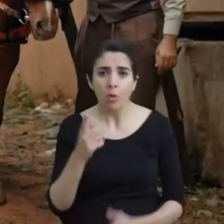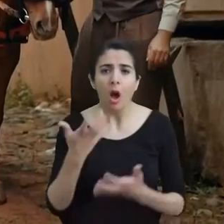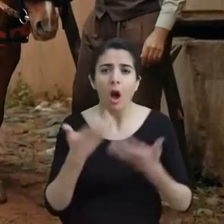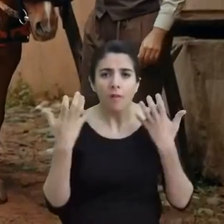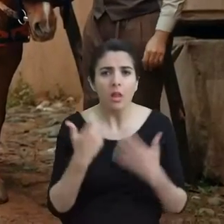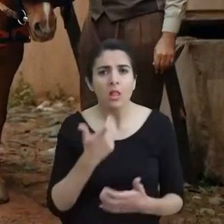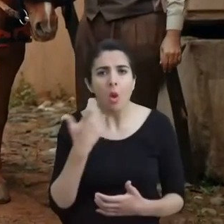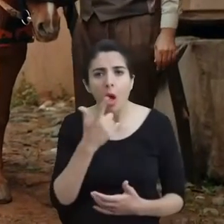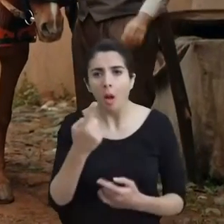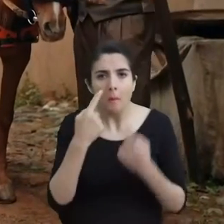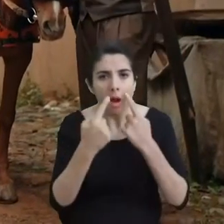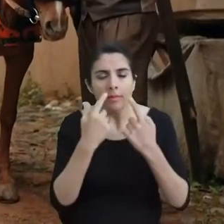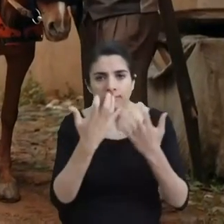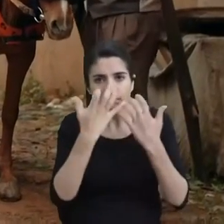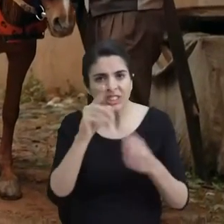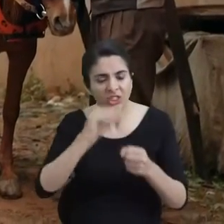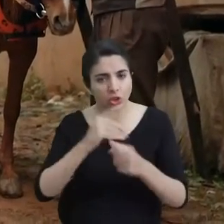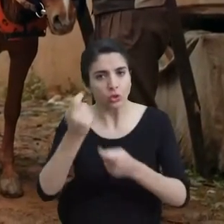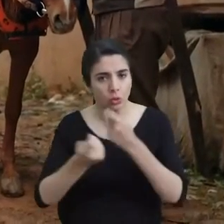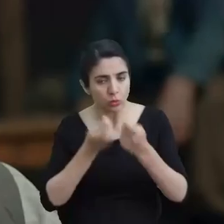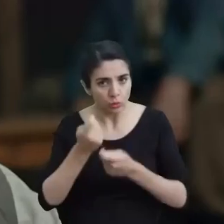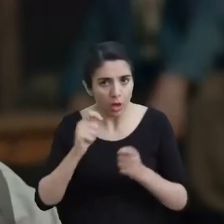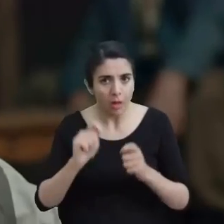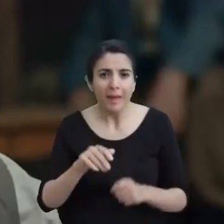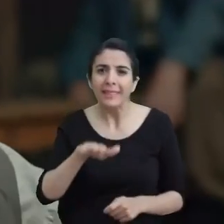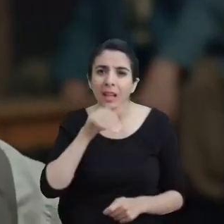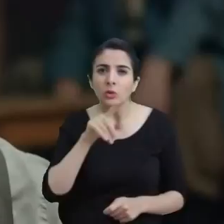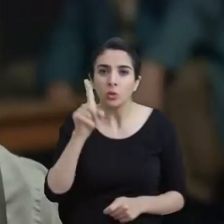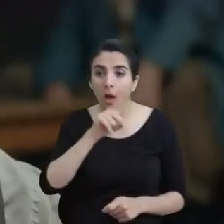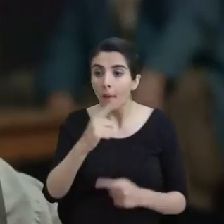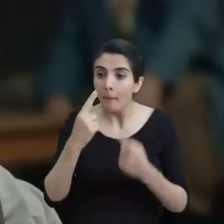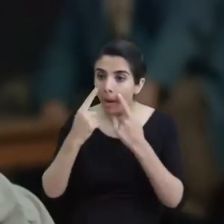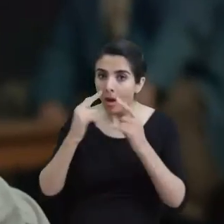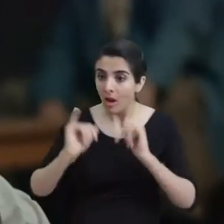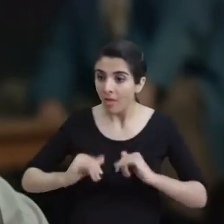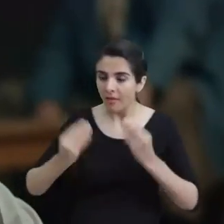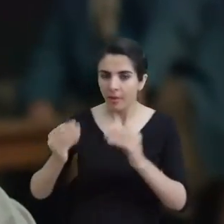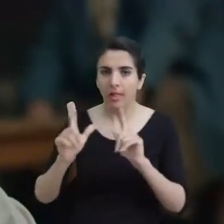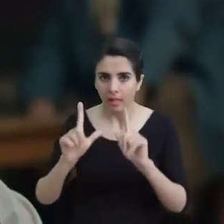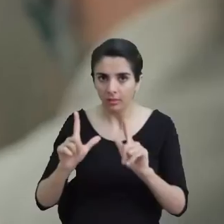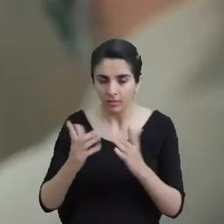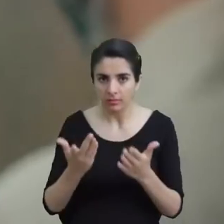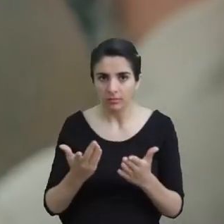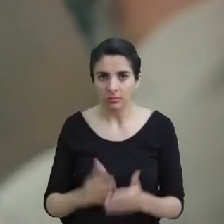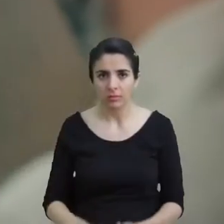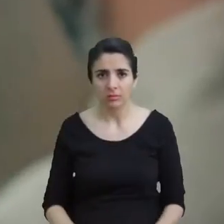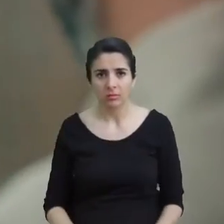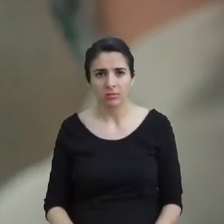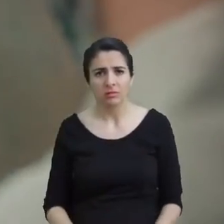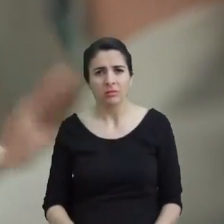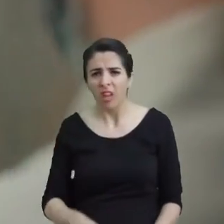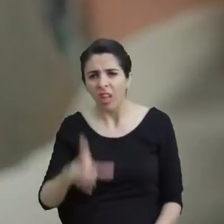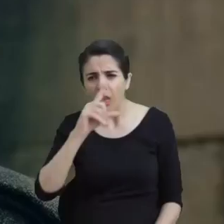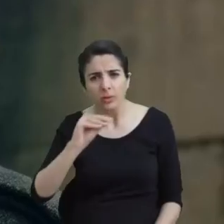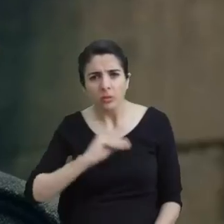Bu hayvan yıllarca senin kahrını çekti. Senin için çalıştı. Yaşlılığında ona bakıp rahat ettireceksin. Kim